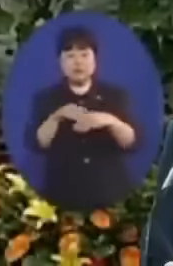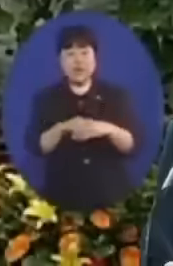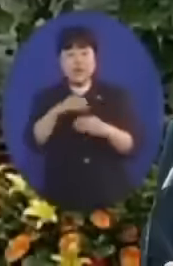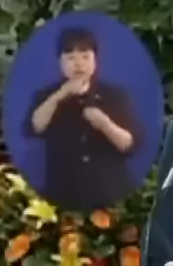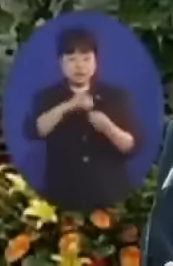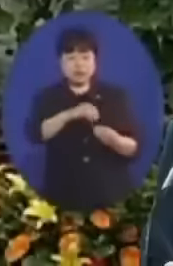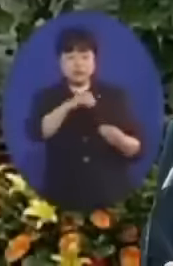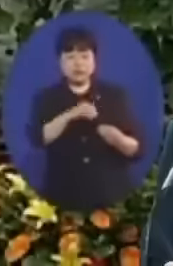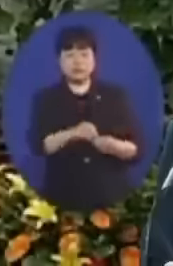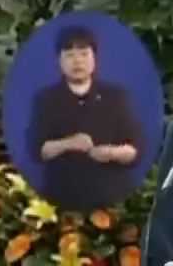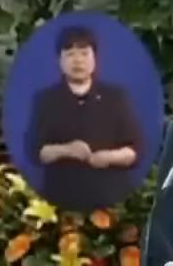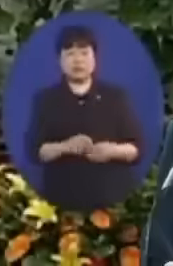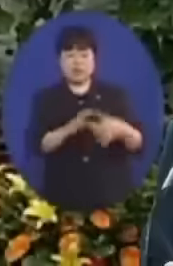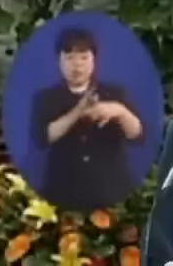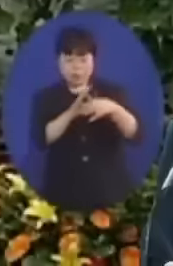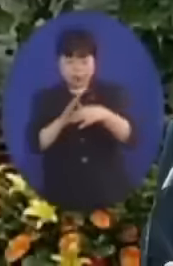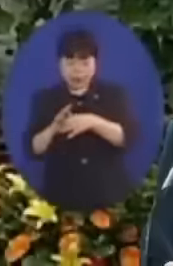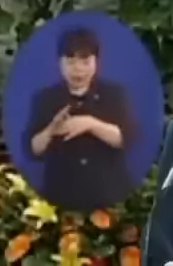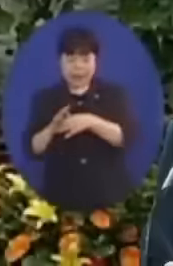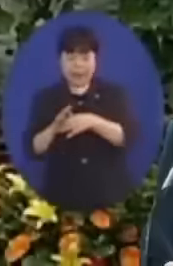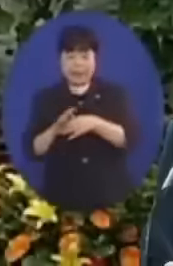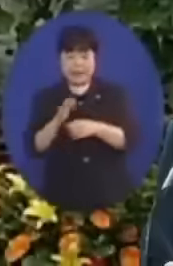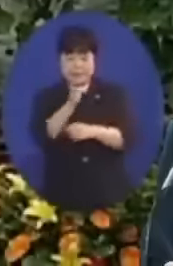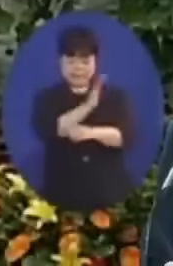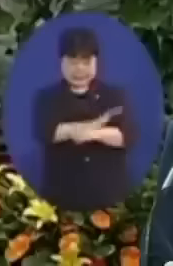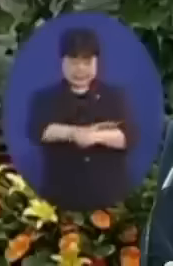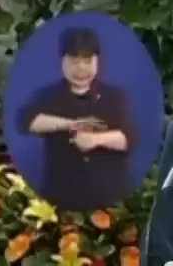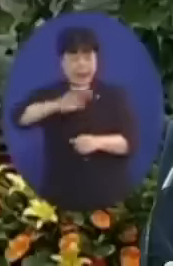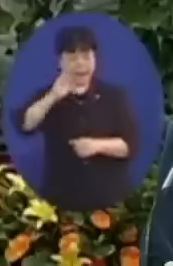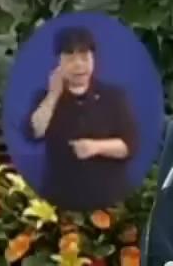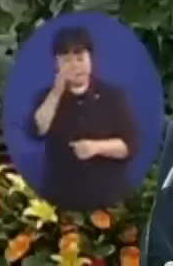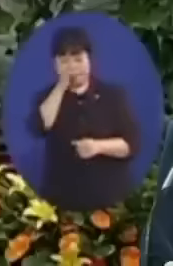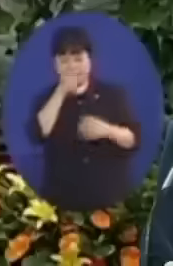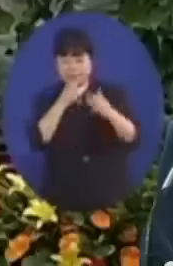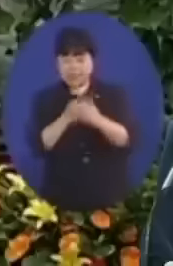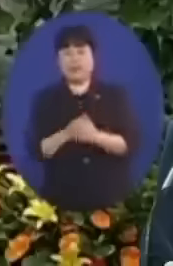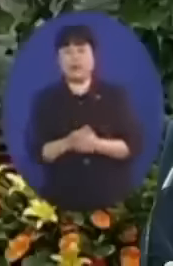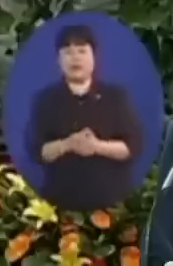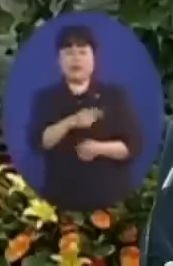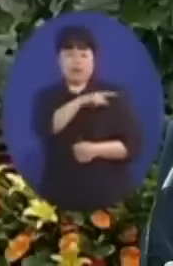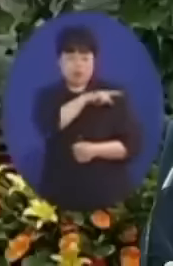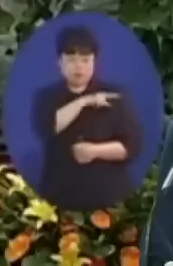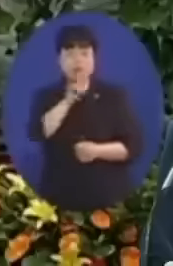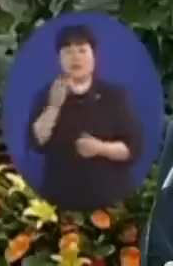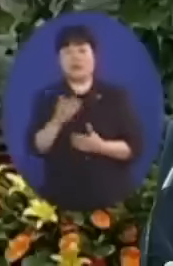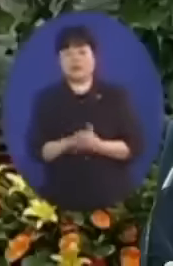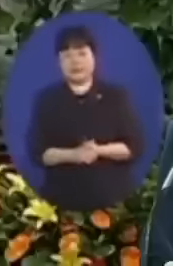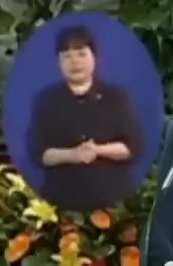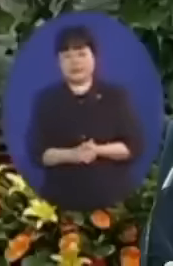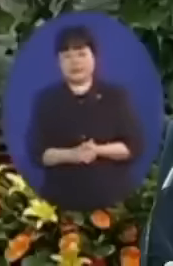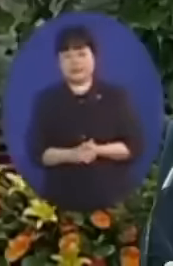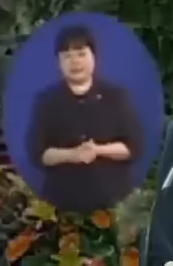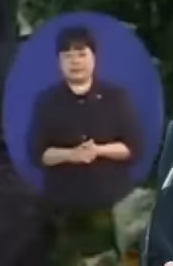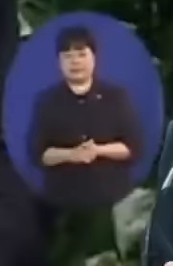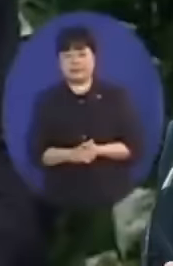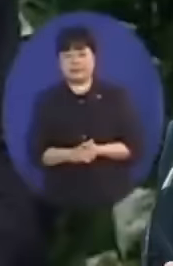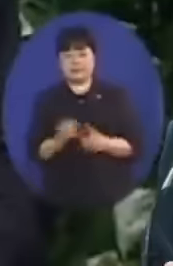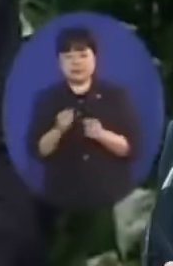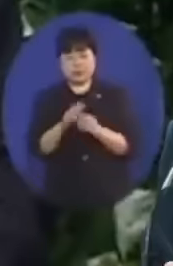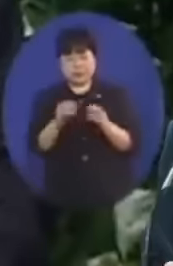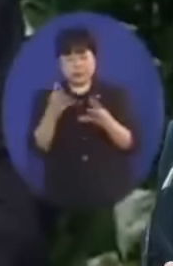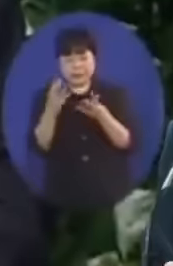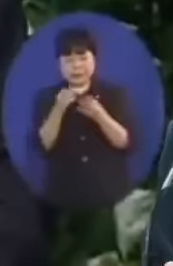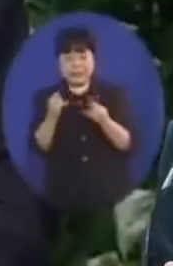전통적으로 유대 관계가 매우 강하기 때문에 그렇다고 그랬습니다. 하도 좁은 땅에 많은